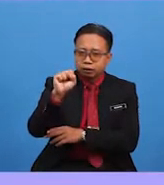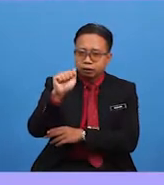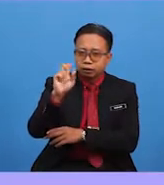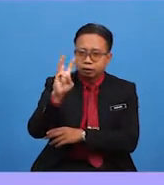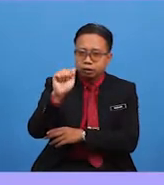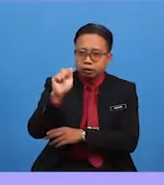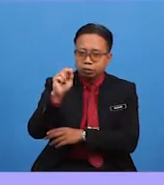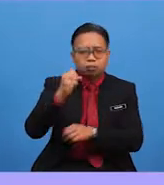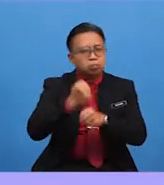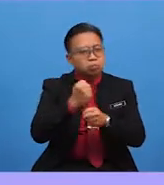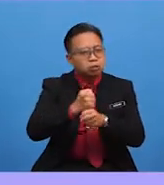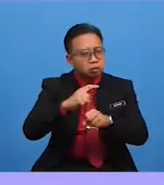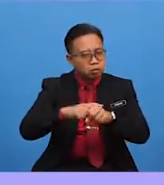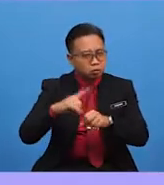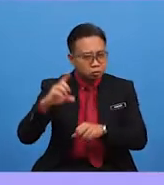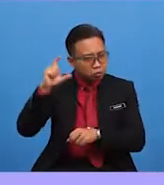angkasawan.